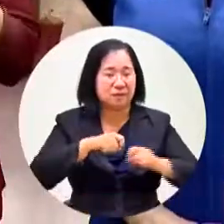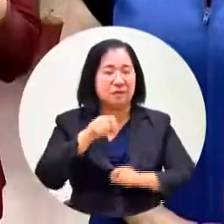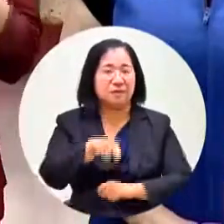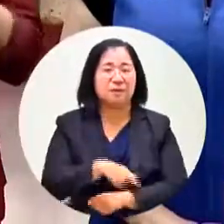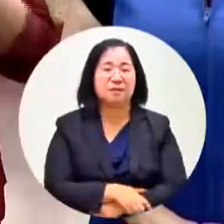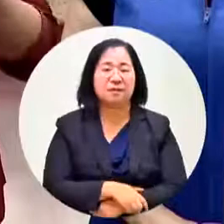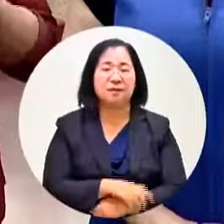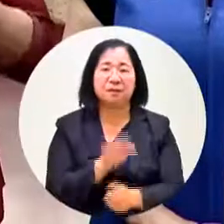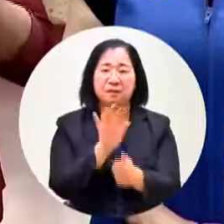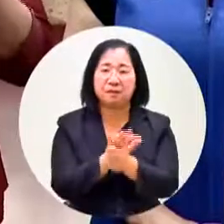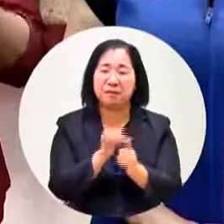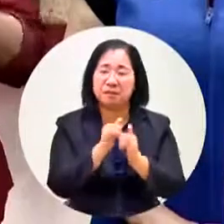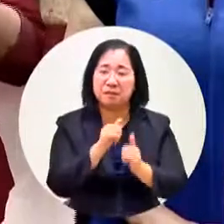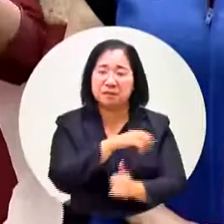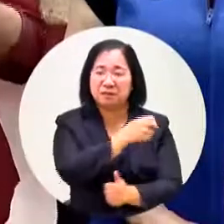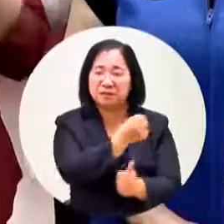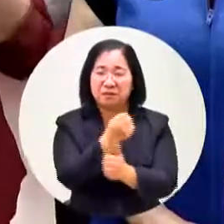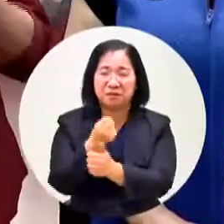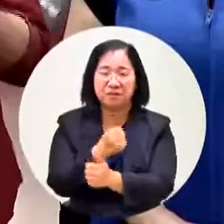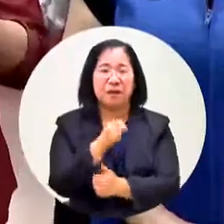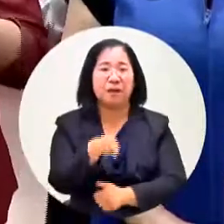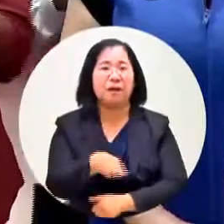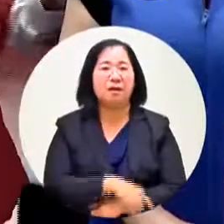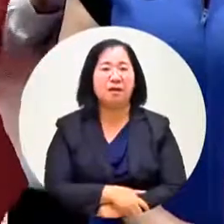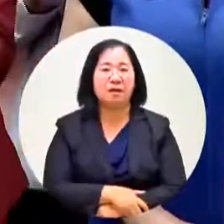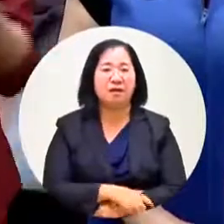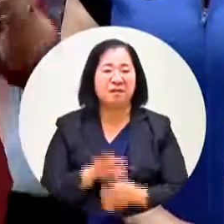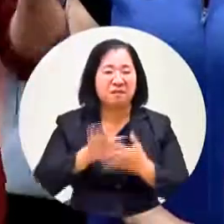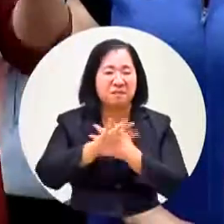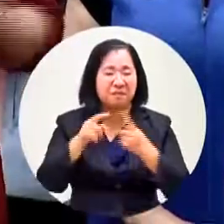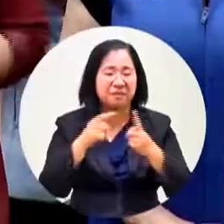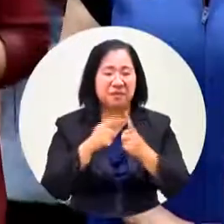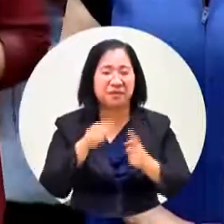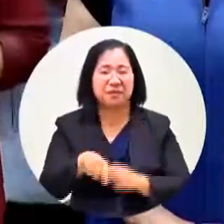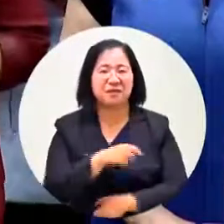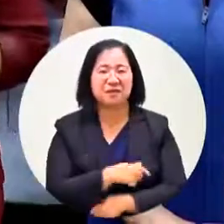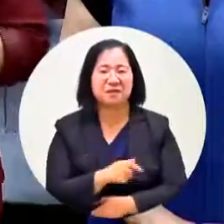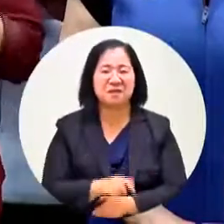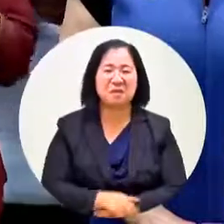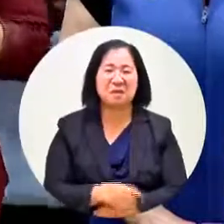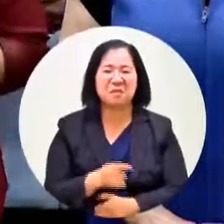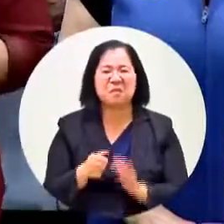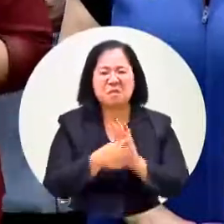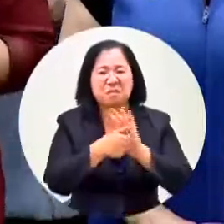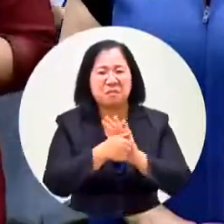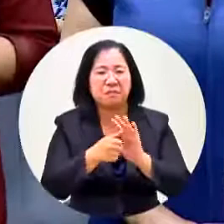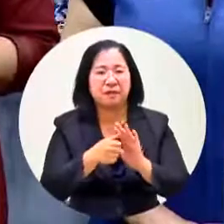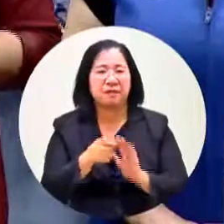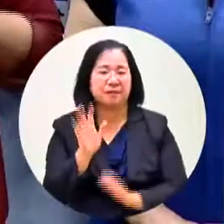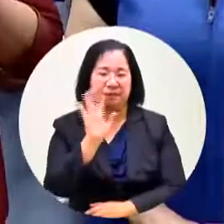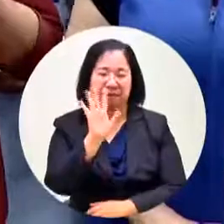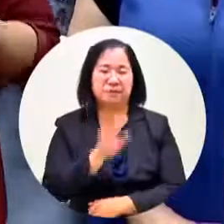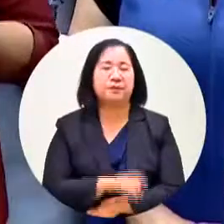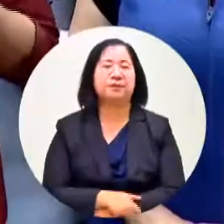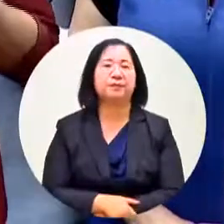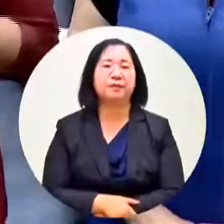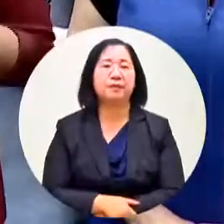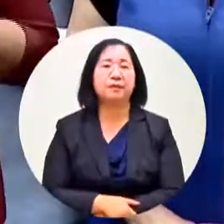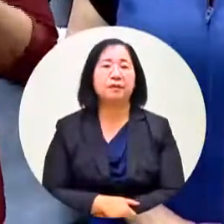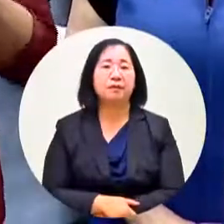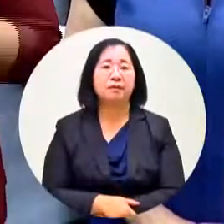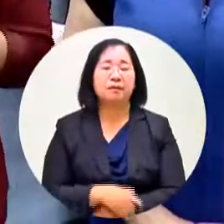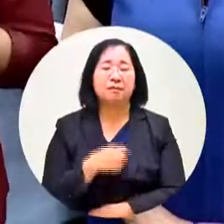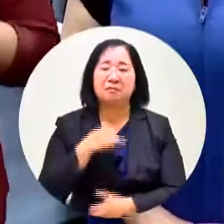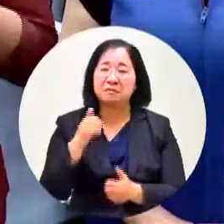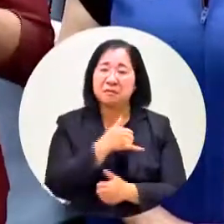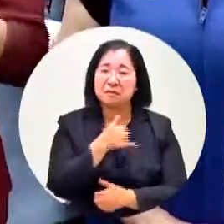为我们的议事厅是一个神圣的殿堂哈。是我们所有的议员在这里专业问